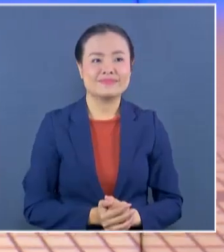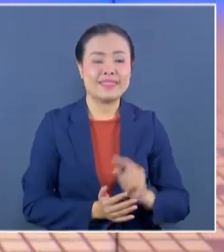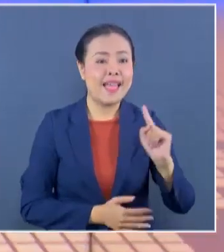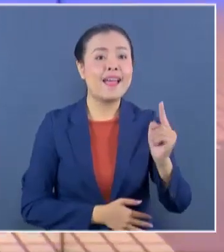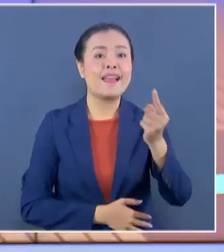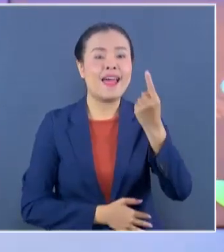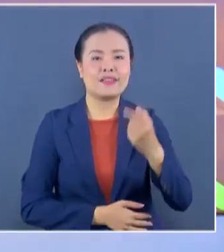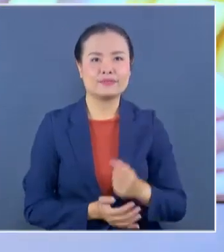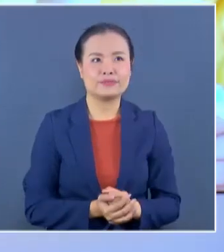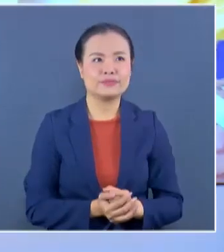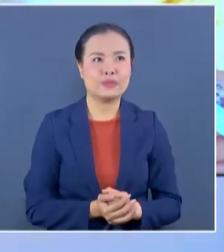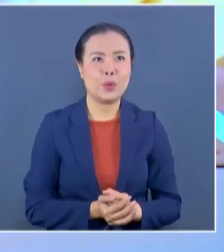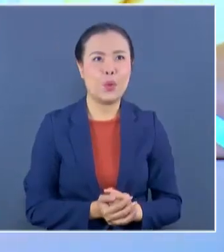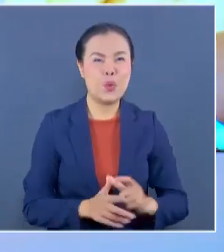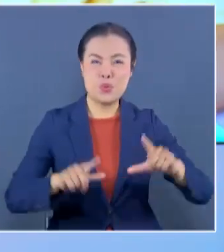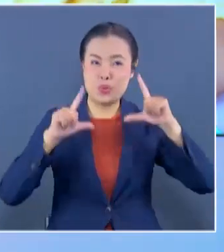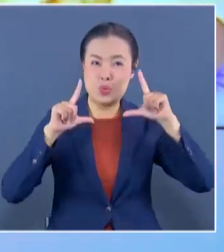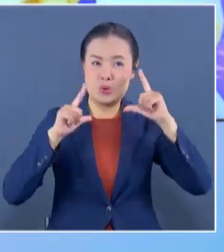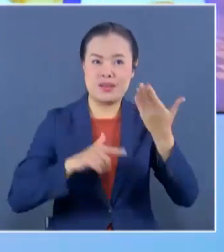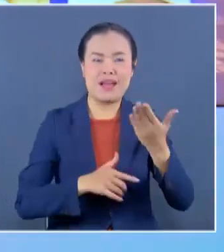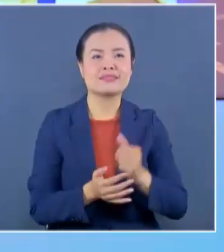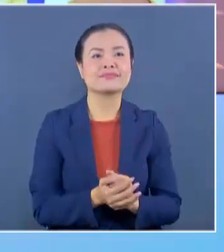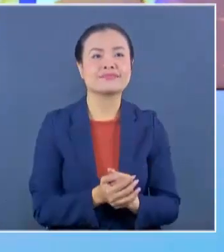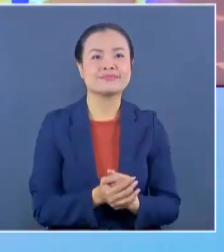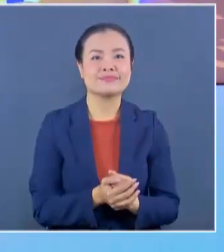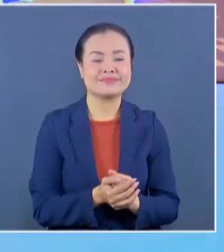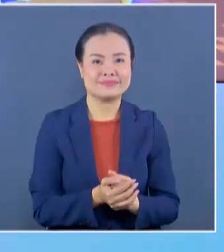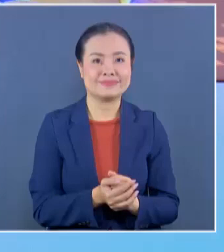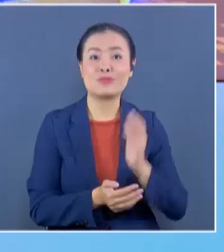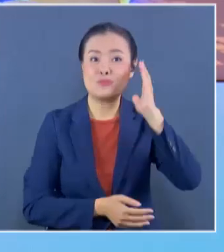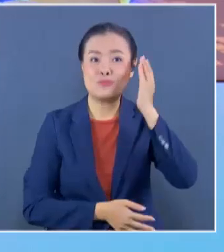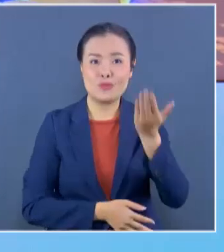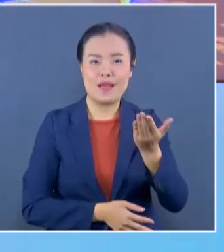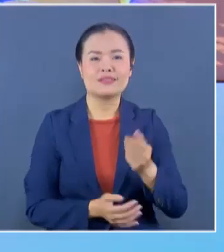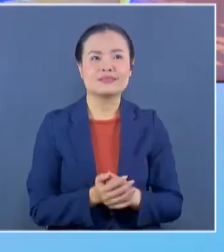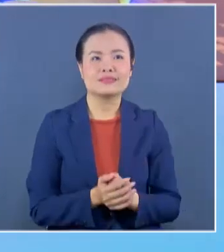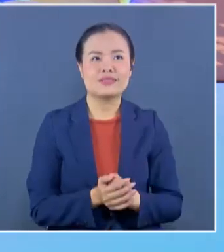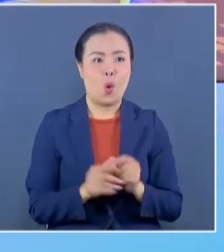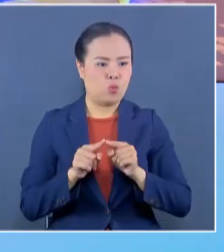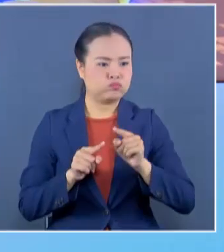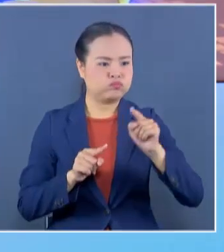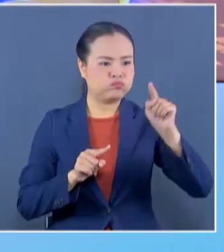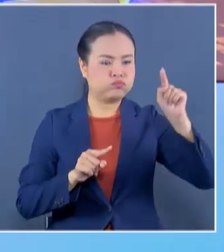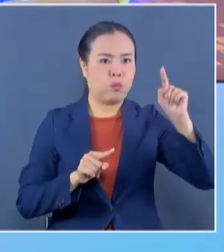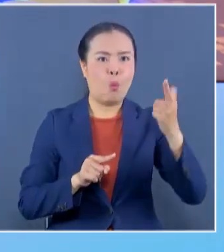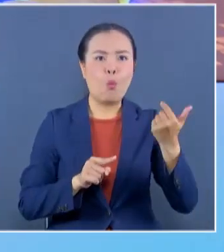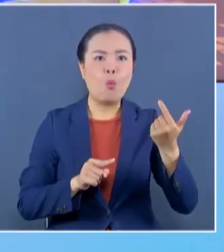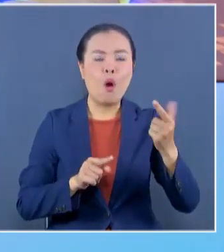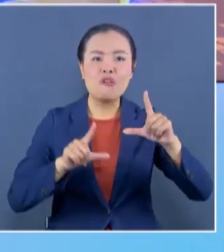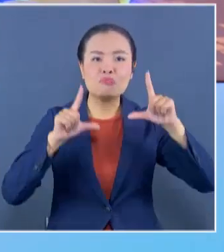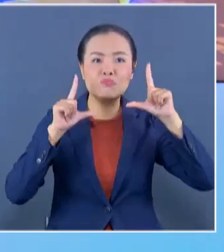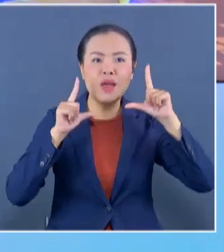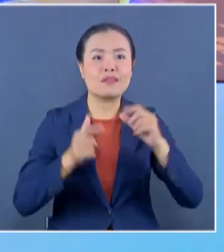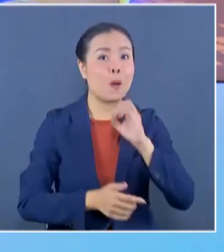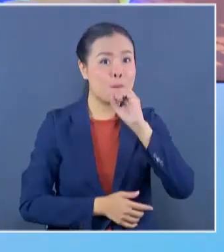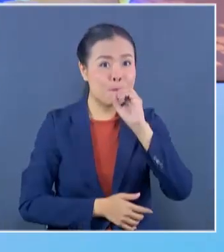ข่าวแรกไปดูกันที่ความฮอตของหนุ่มคนนี้นะครับหนุ่มแน็กชาลีนั่นเองที่ตอนนี้เนี่ยโอ้โหเป็นช่วงขาขึ้นของเขาเลยนะฮะแต่ก็ออก